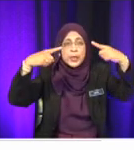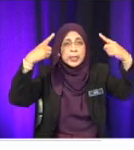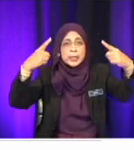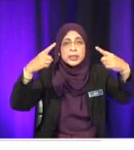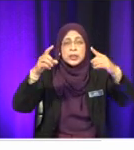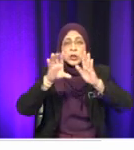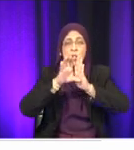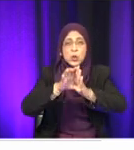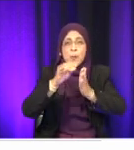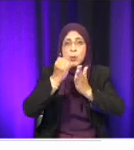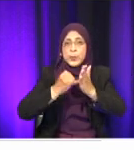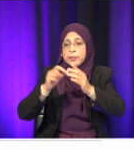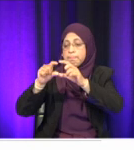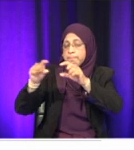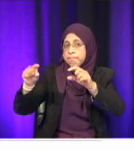adalah